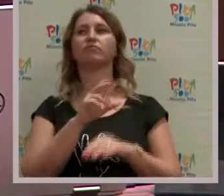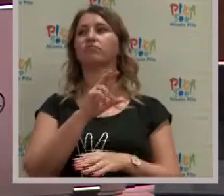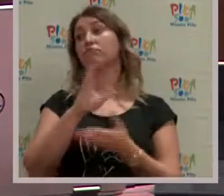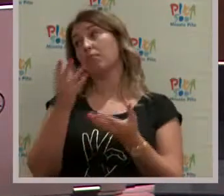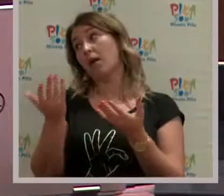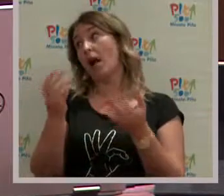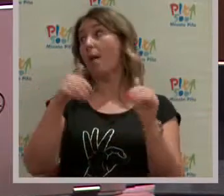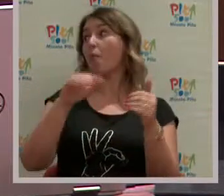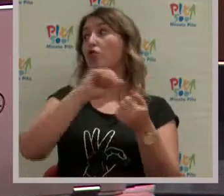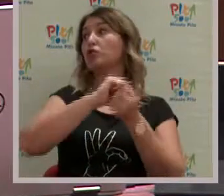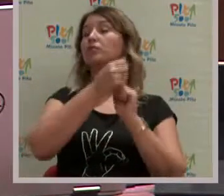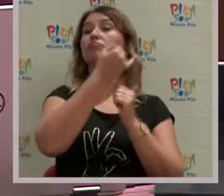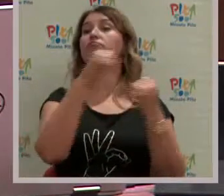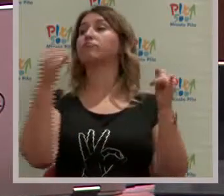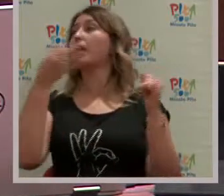propozycje